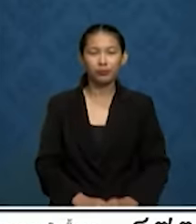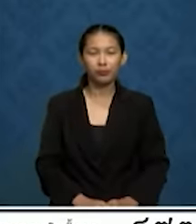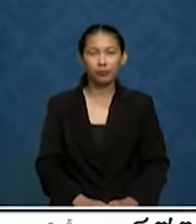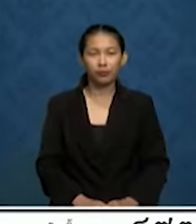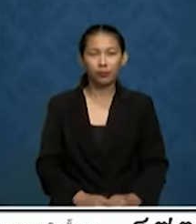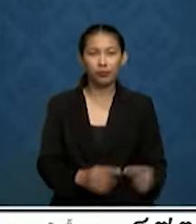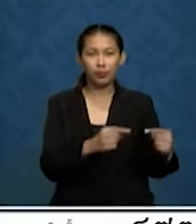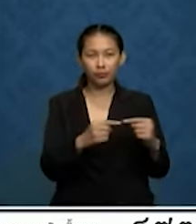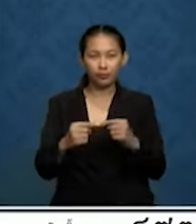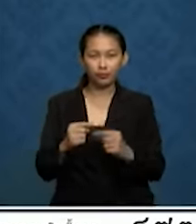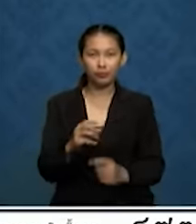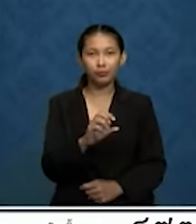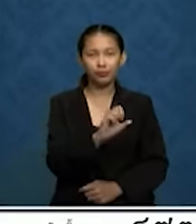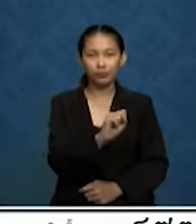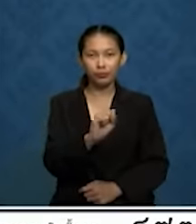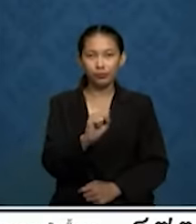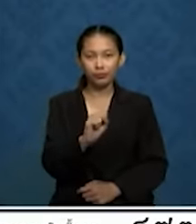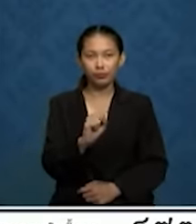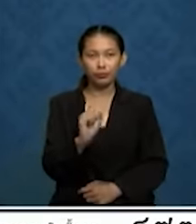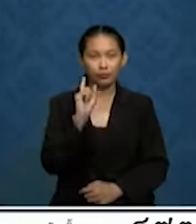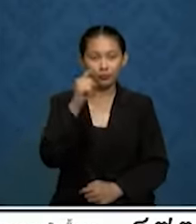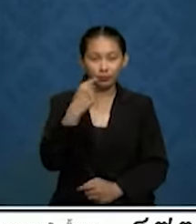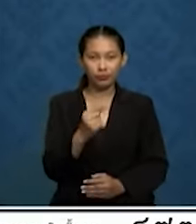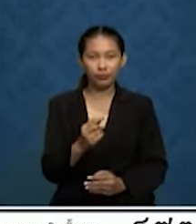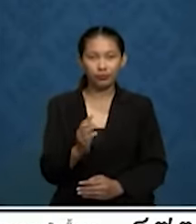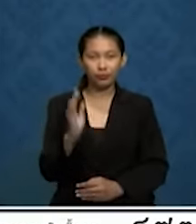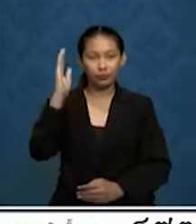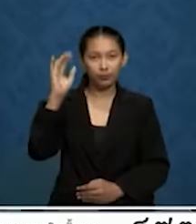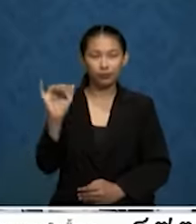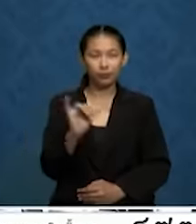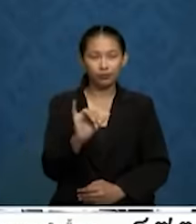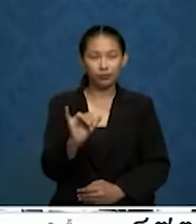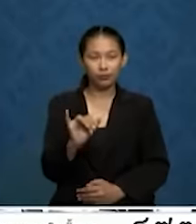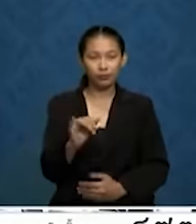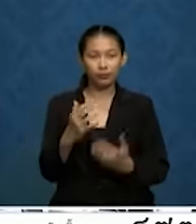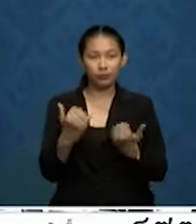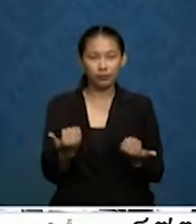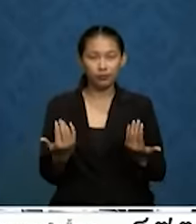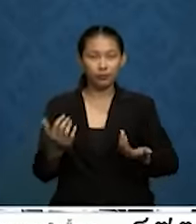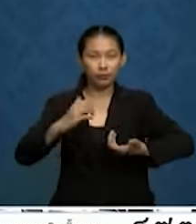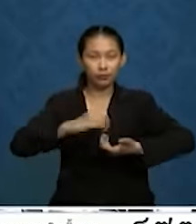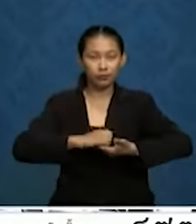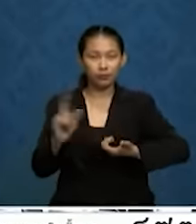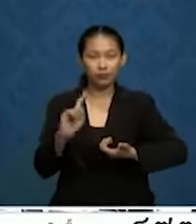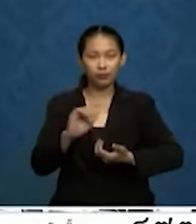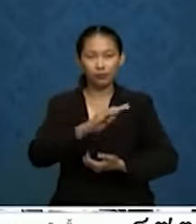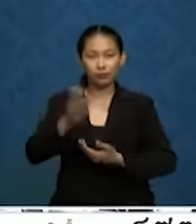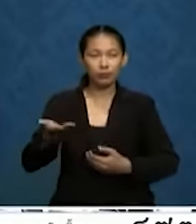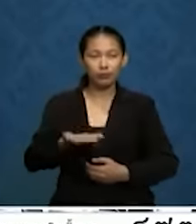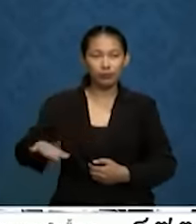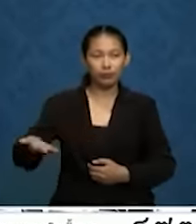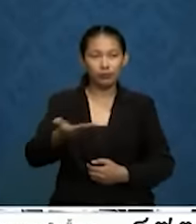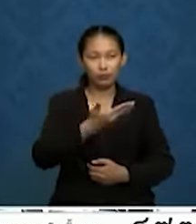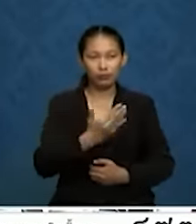ครับต่อไปท่านสมาชิกที่ยังไม่ได้ลงคะแนนครับผมขอความร่วมมือครับขอท่านกรุณาม